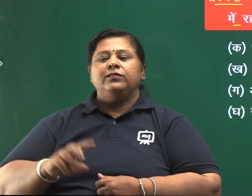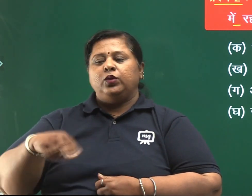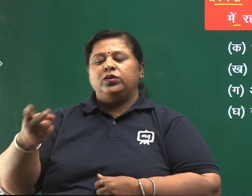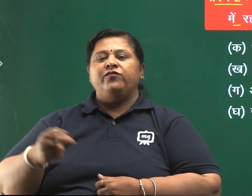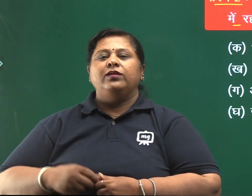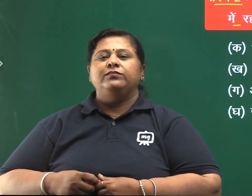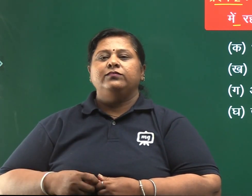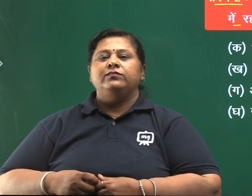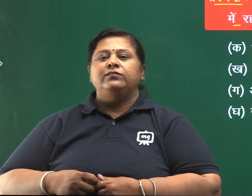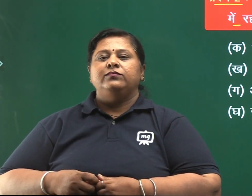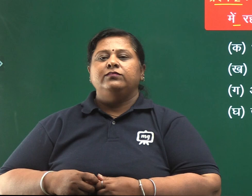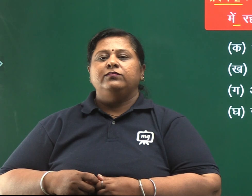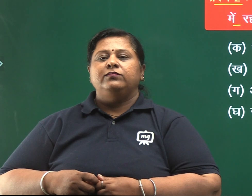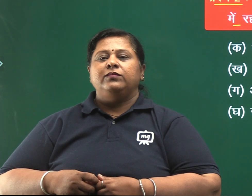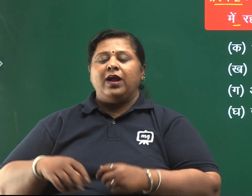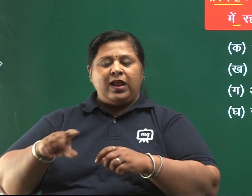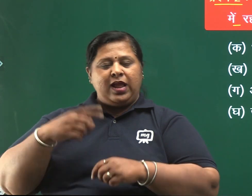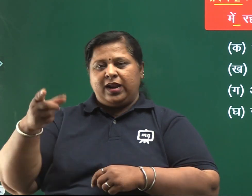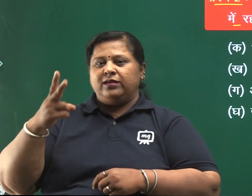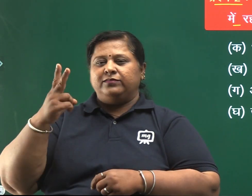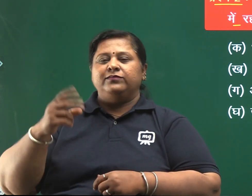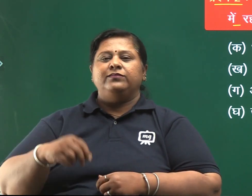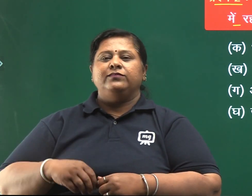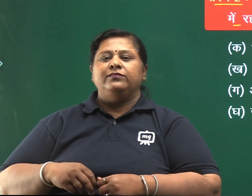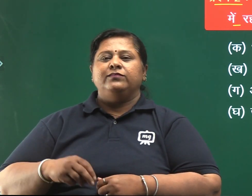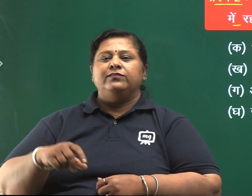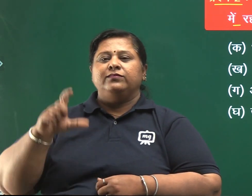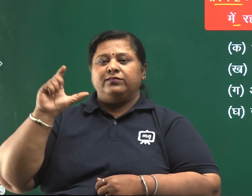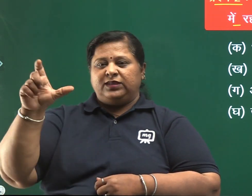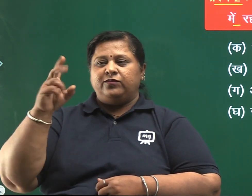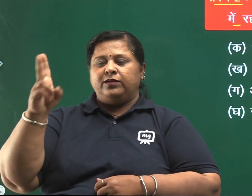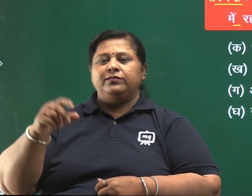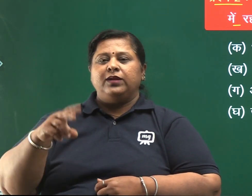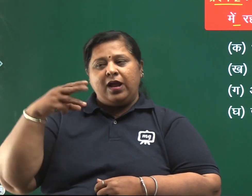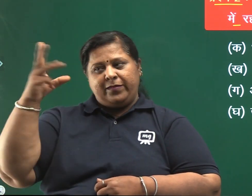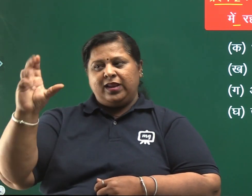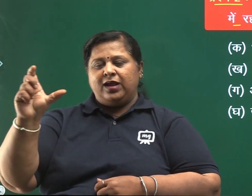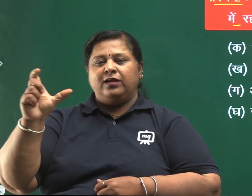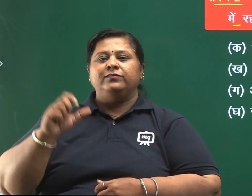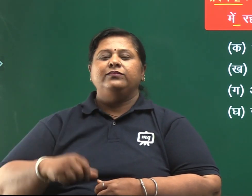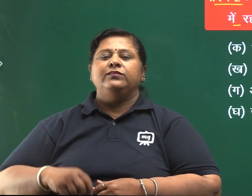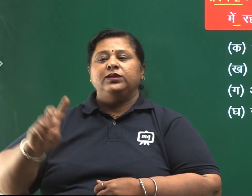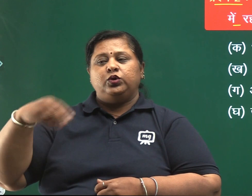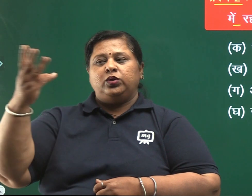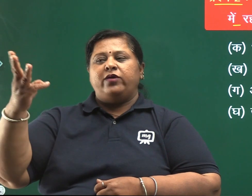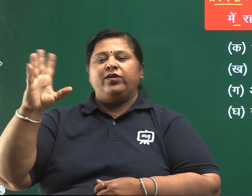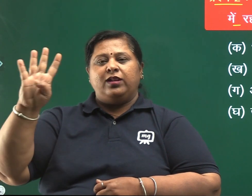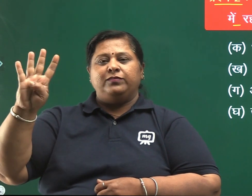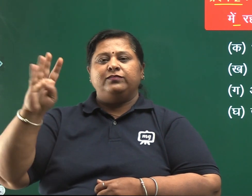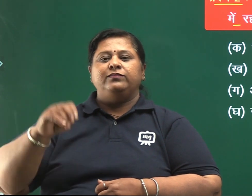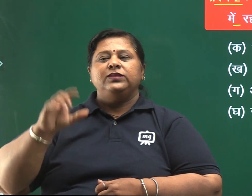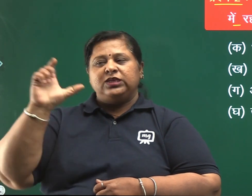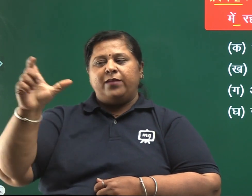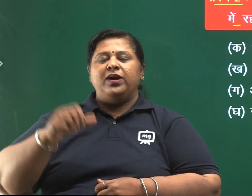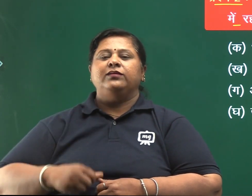दूसरा विकल्प इंग्लैंड, तीसरा विकल्प अमेरिका या चौथा